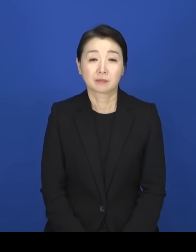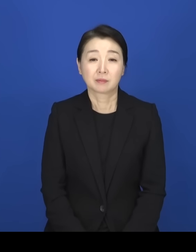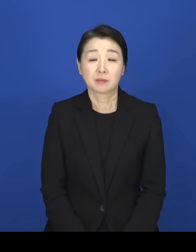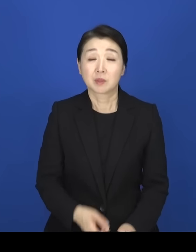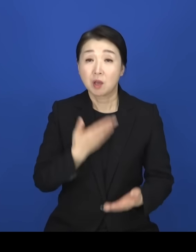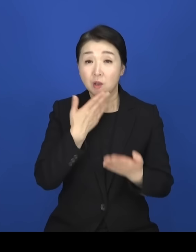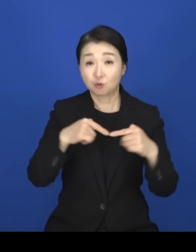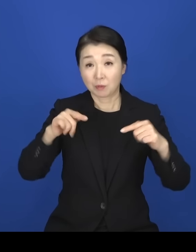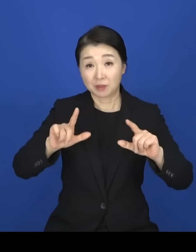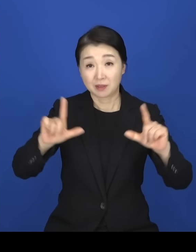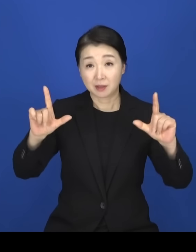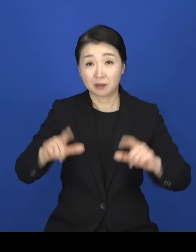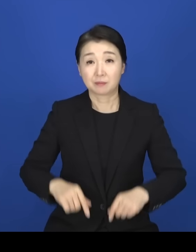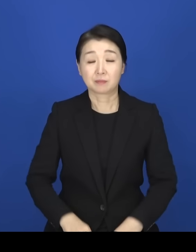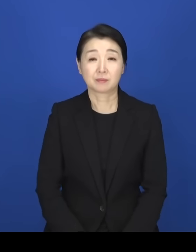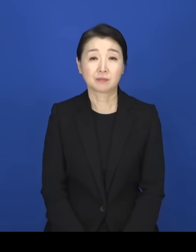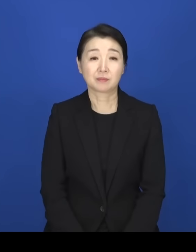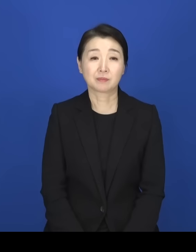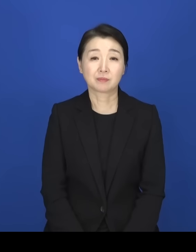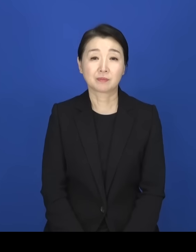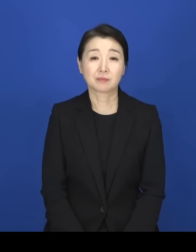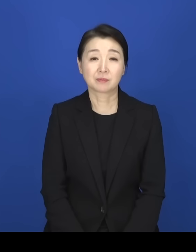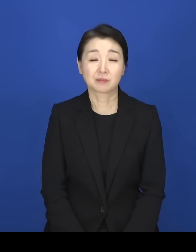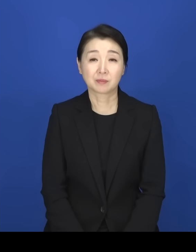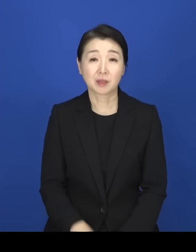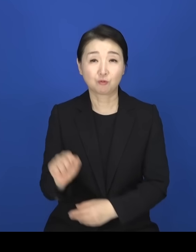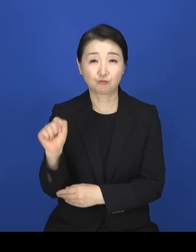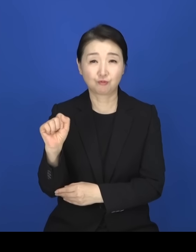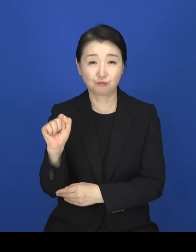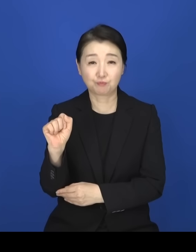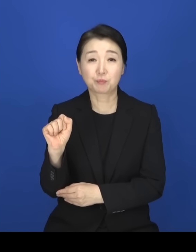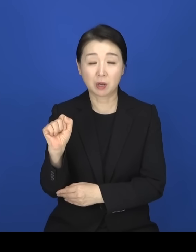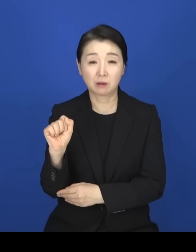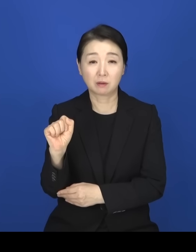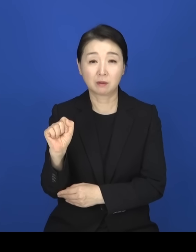좀 미팅이 있는 날이었는데 예. 제가 운전을 하면서